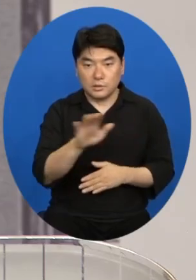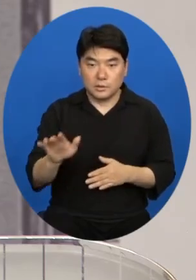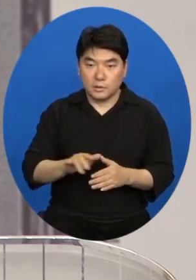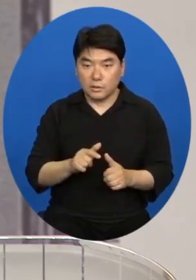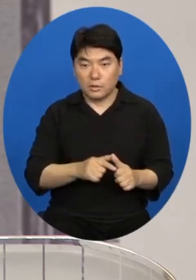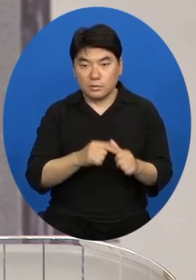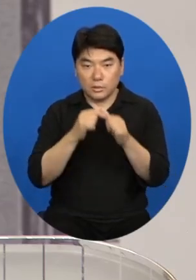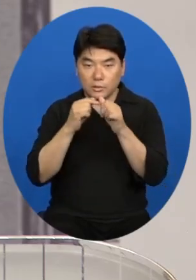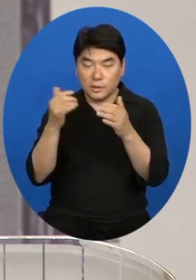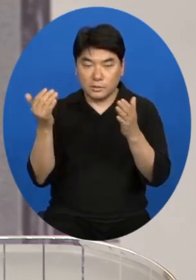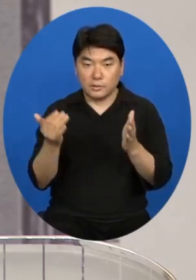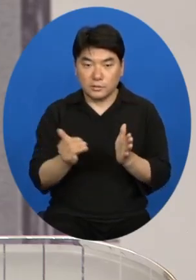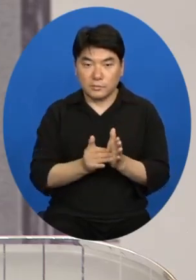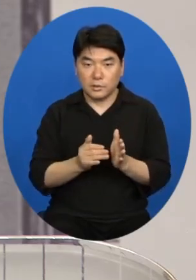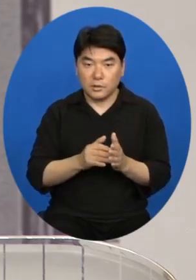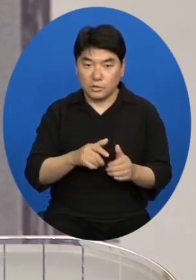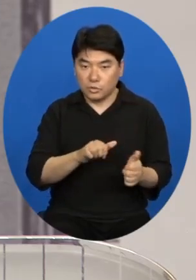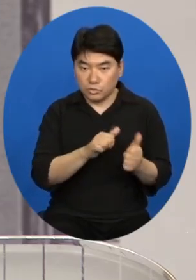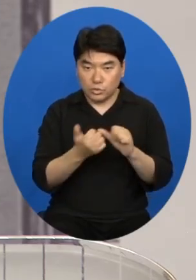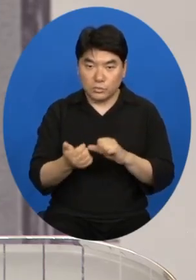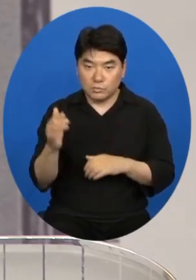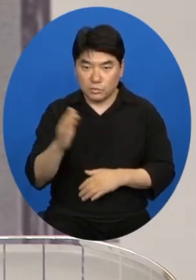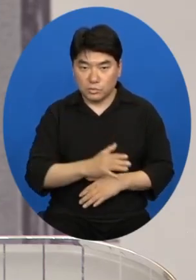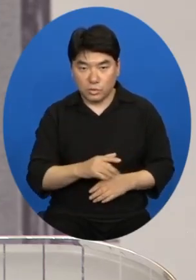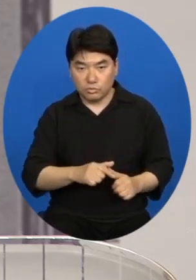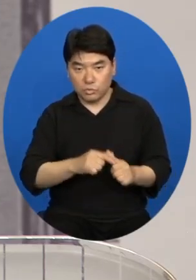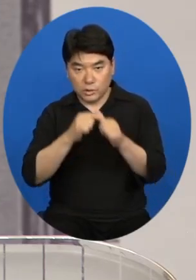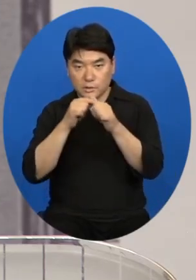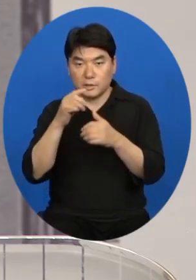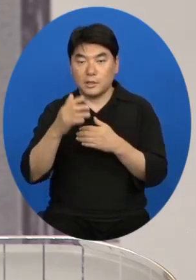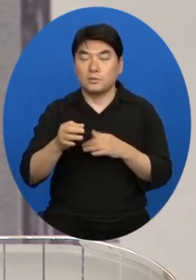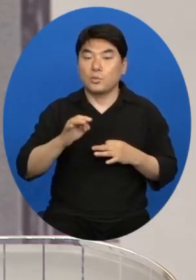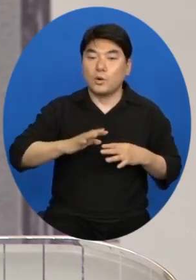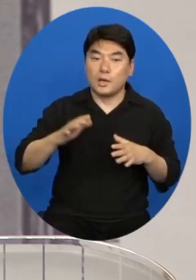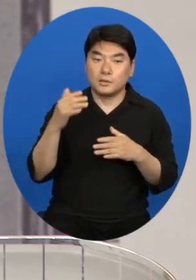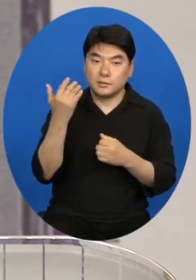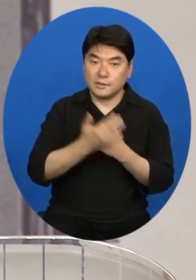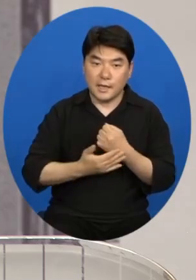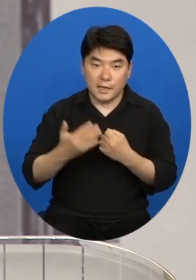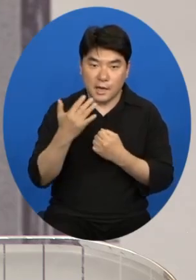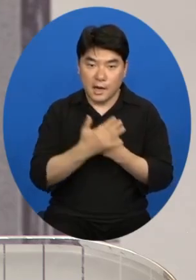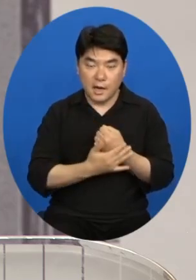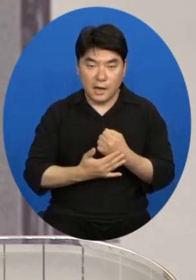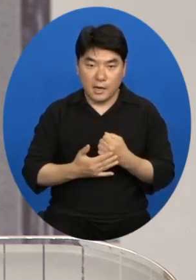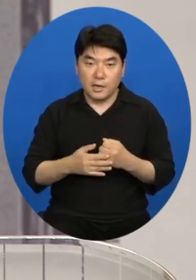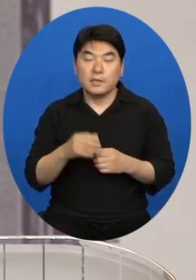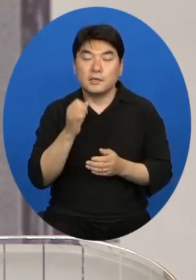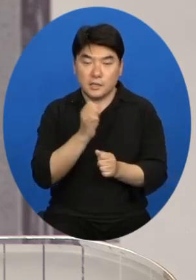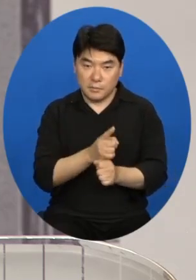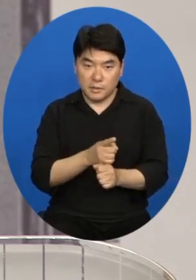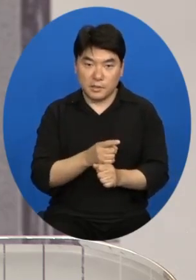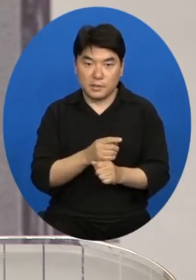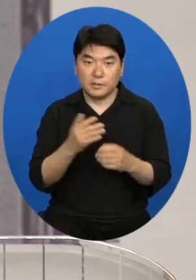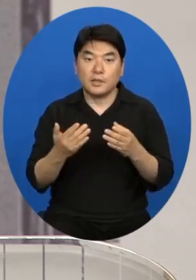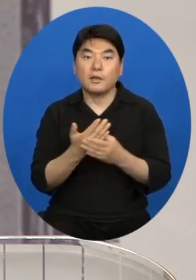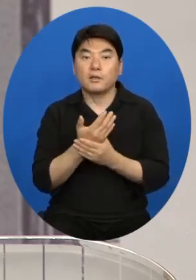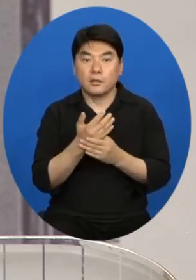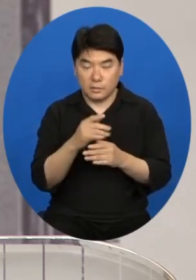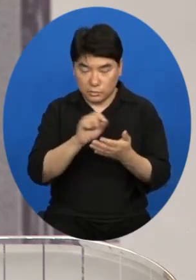사망의 손에서 우리를 건져내신 하나님의 그 놀라운 은혜가 이미 여기에서 벌어졌다라고 하는